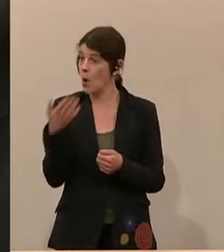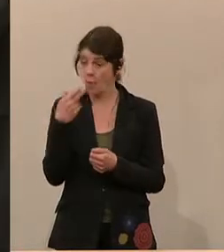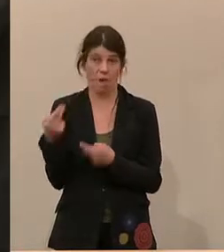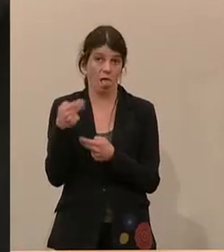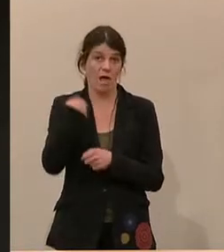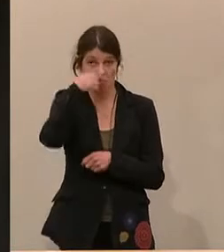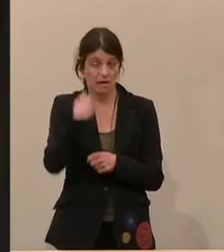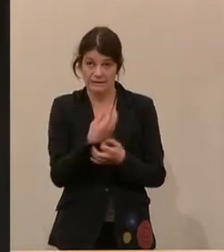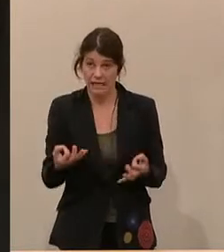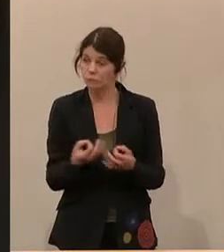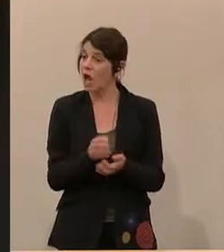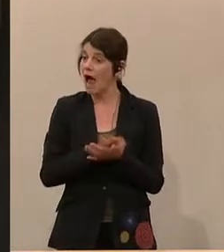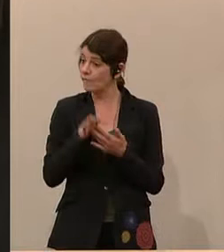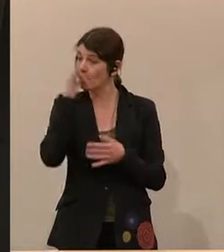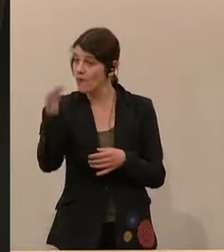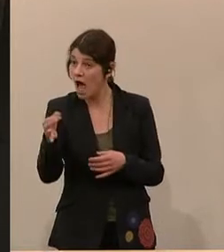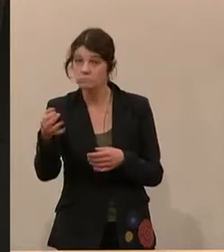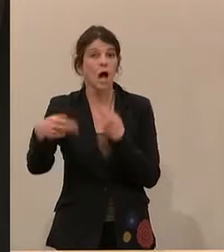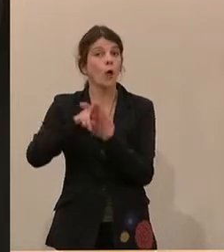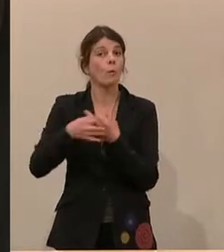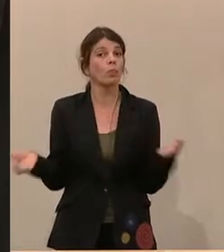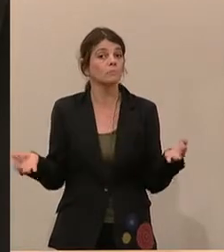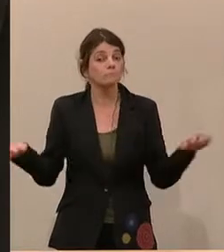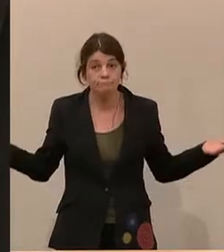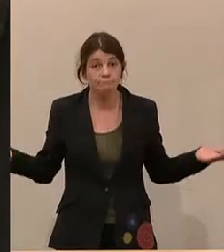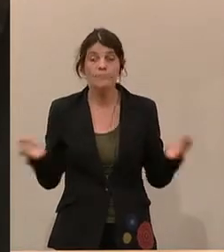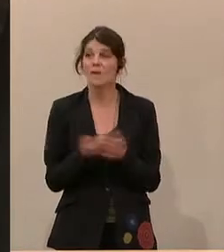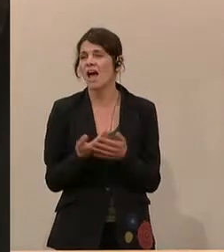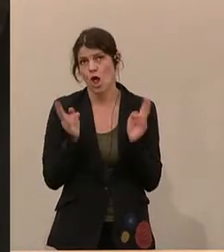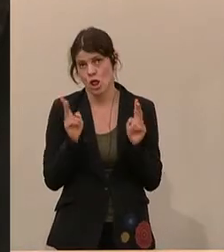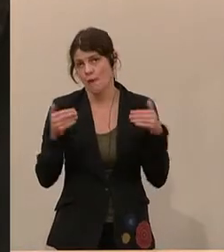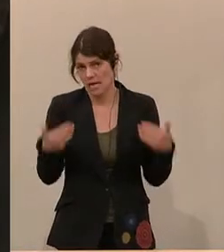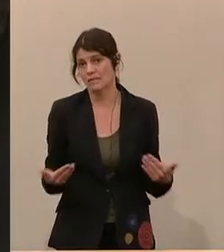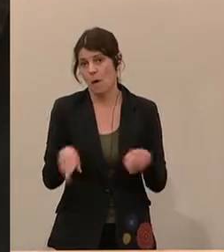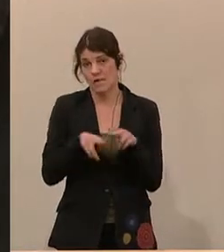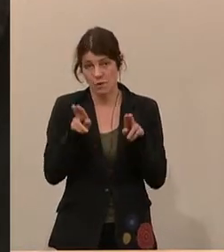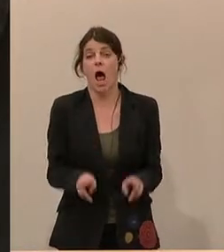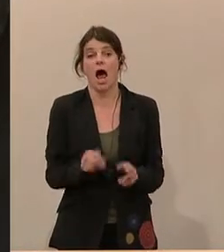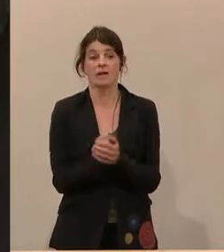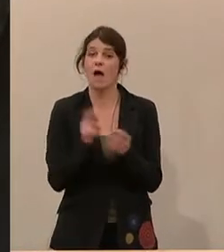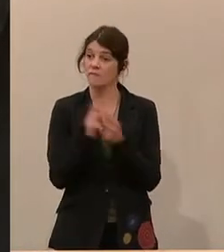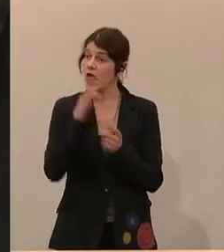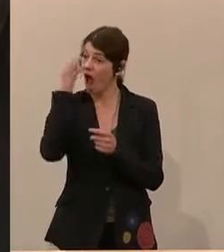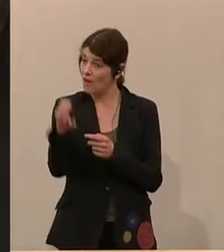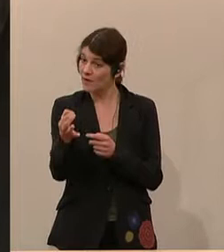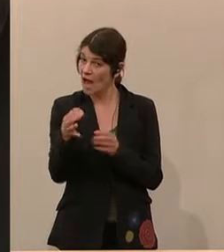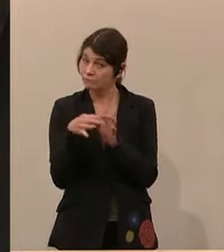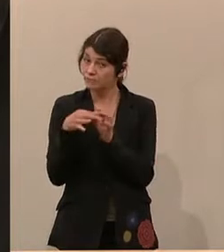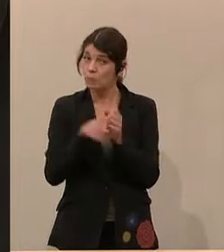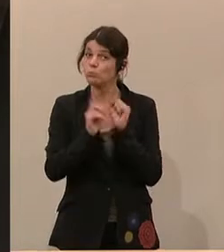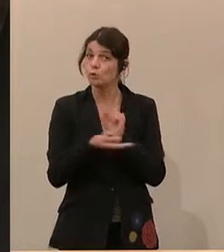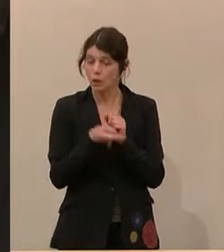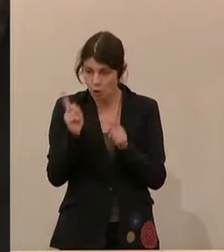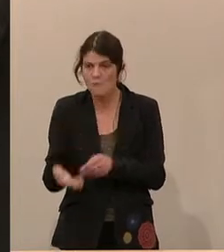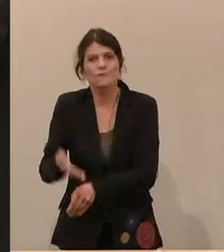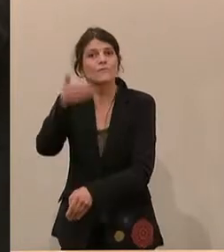hat einfach meine Fragen nicht rechtzeitig beantwortet. Es gehört zu den Gepflogenheiten im Nationalrat, dass die Anfragen, die das Budget betreffen,